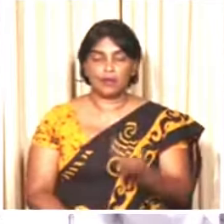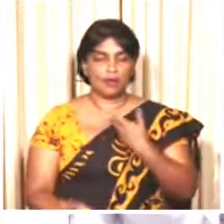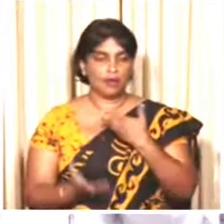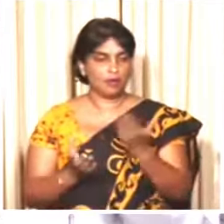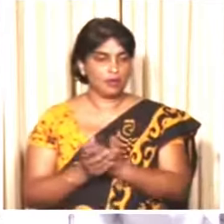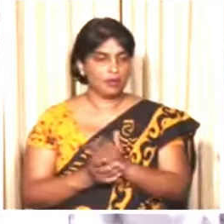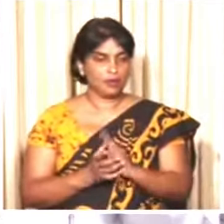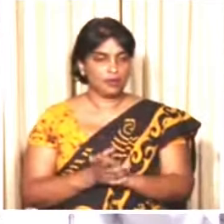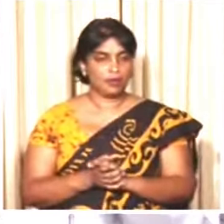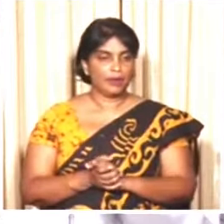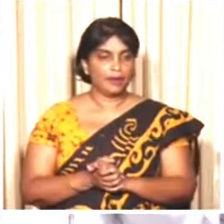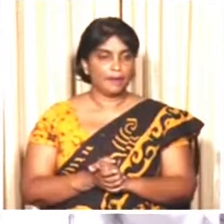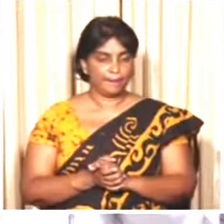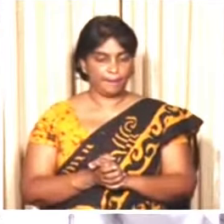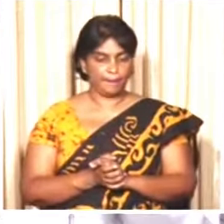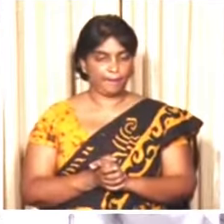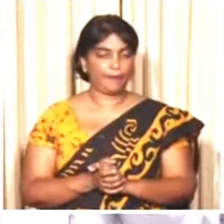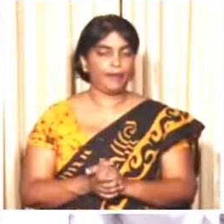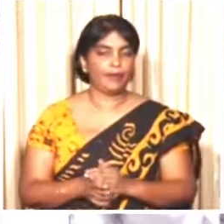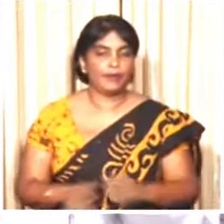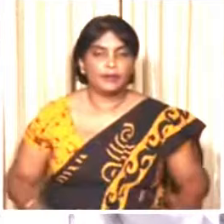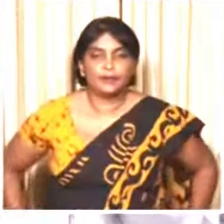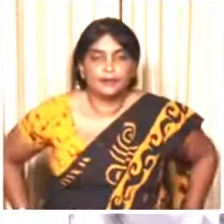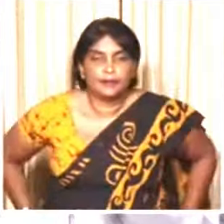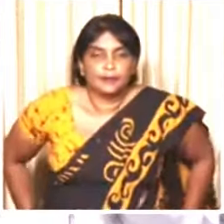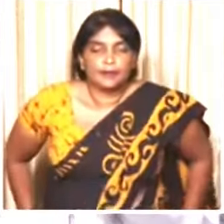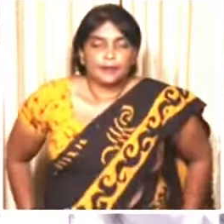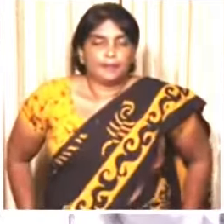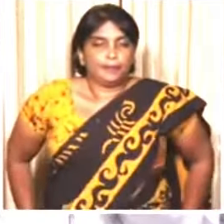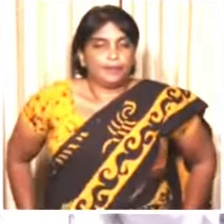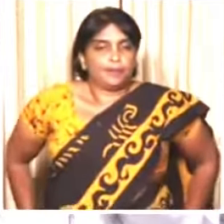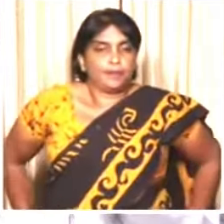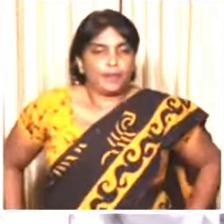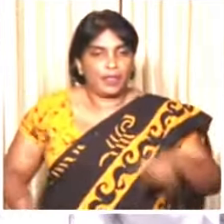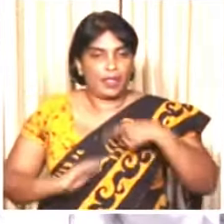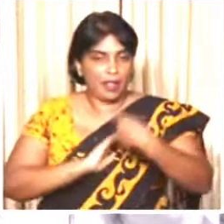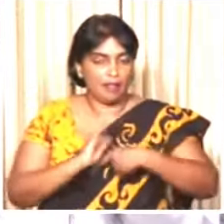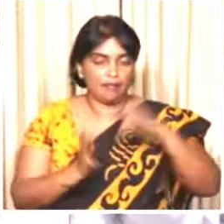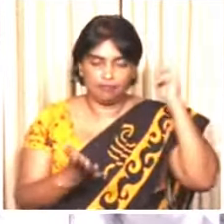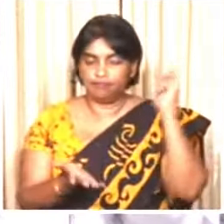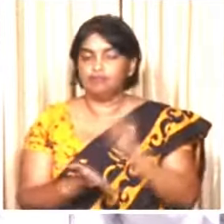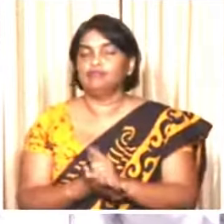තිනවා කෙනෙක් ලංකාවට එනකොට මෙහෙම තියෙනවා